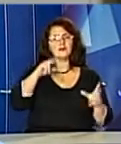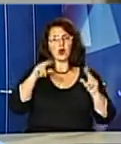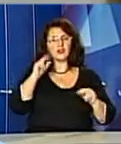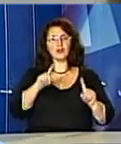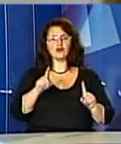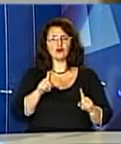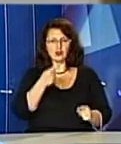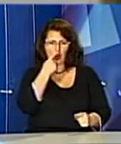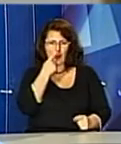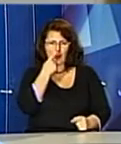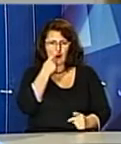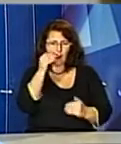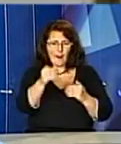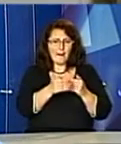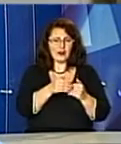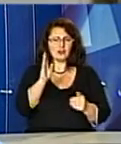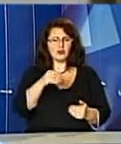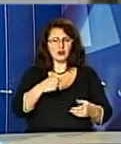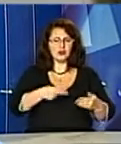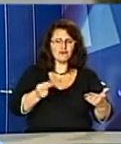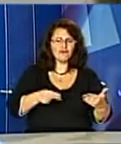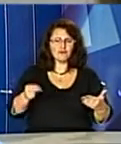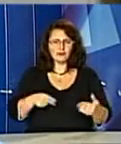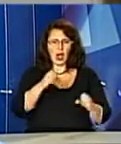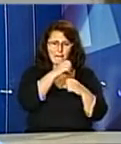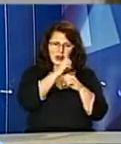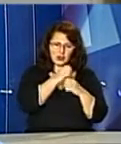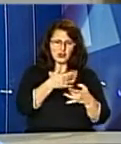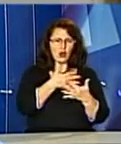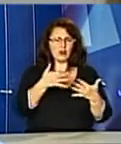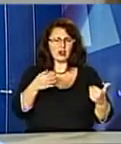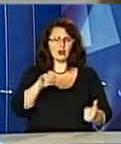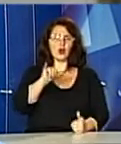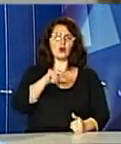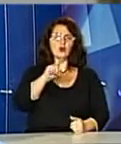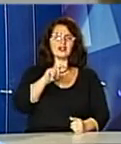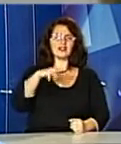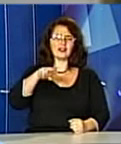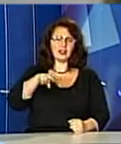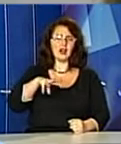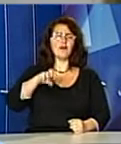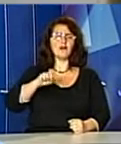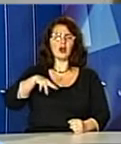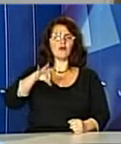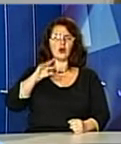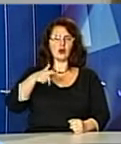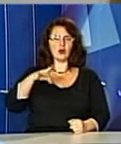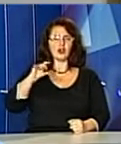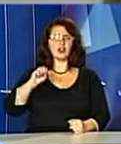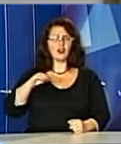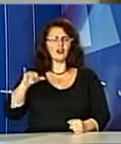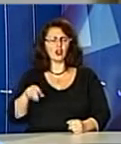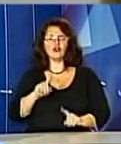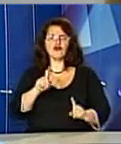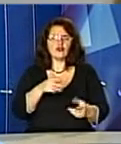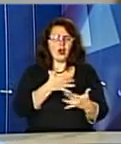що ми вже підписали угоди на мікроскопи, кольпоскопи, на апарати УЗД, на мамографи, на ті речі, які не лише будуть в